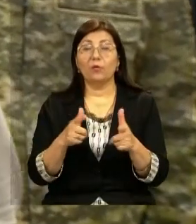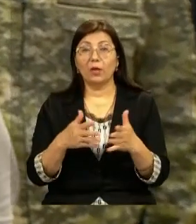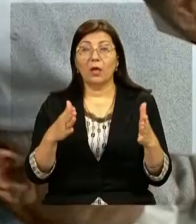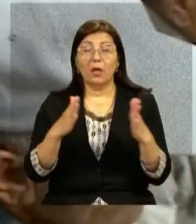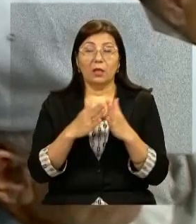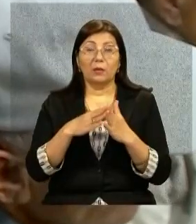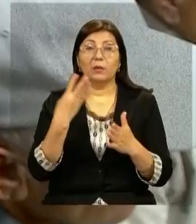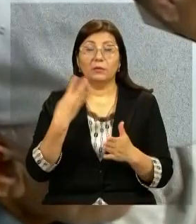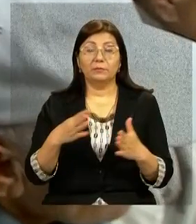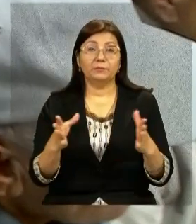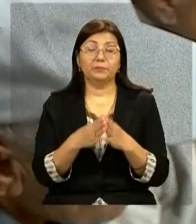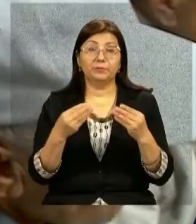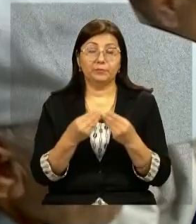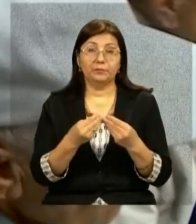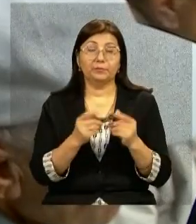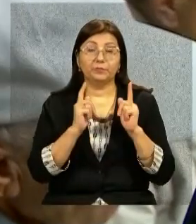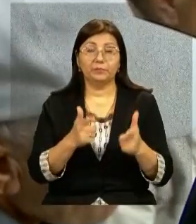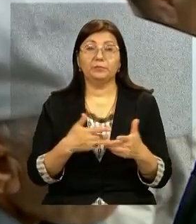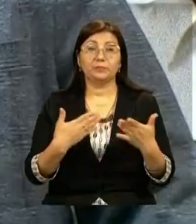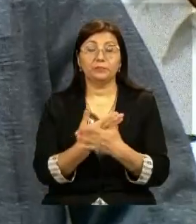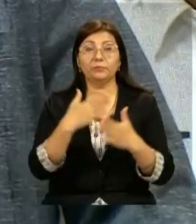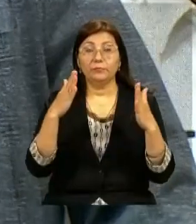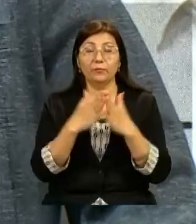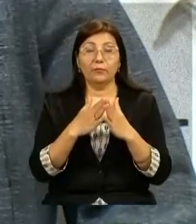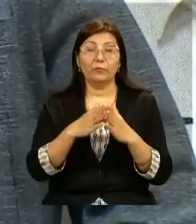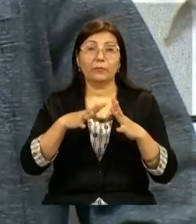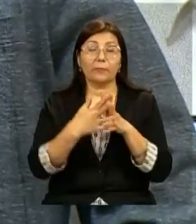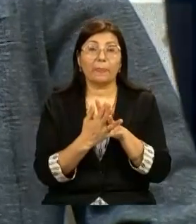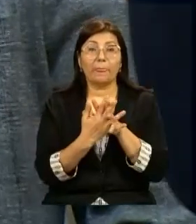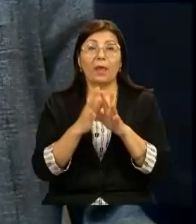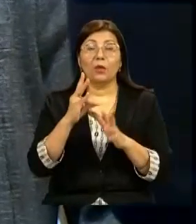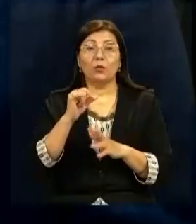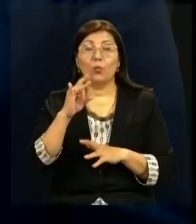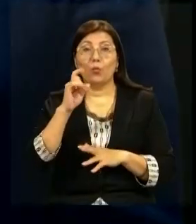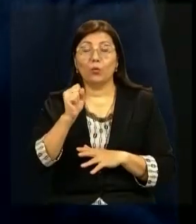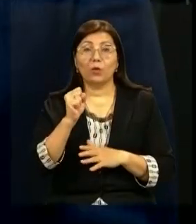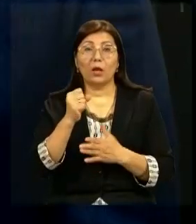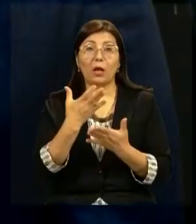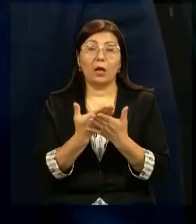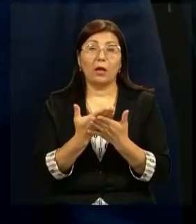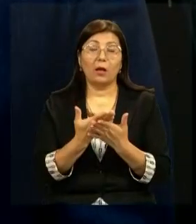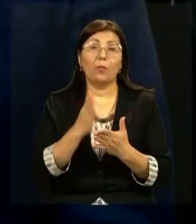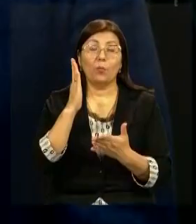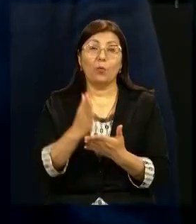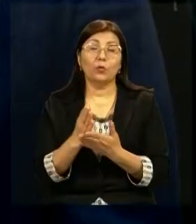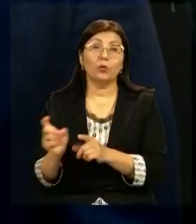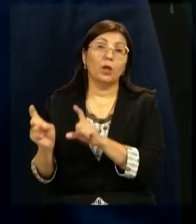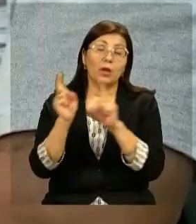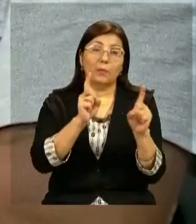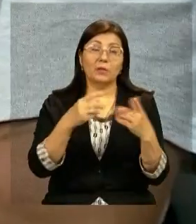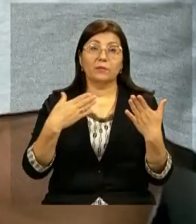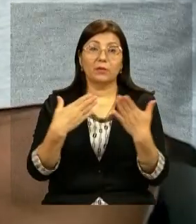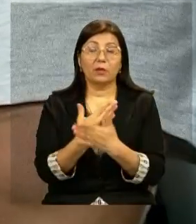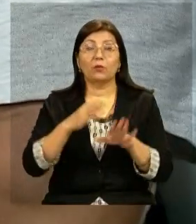жилье, которое будут строить в Иргизе. Большинство жителей села Нура не против переехать в место под названием Сары-Оба и построить там дом. Для